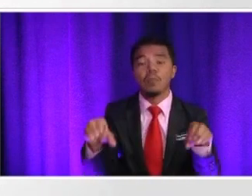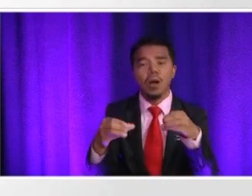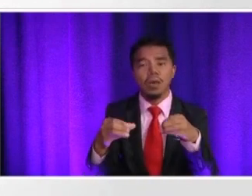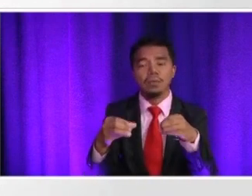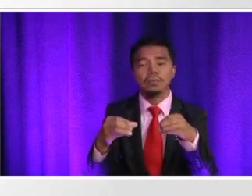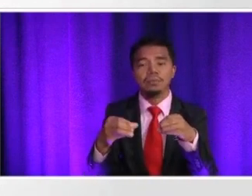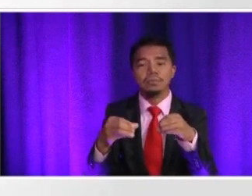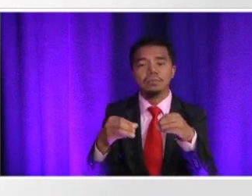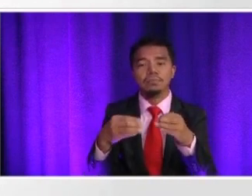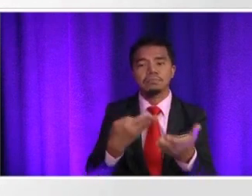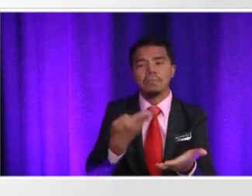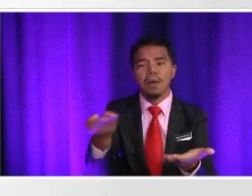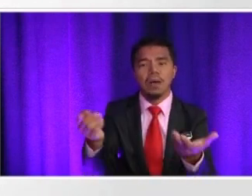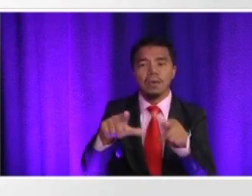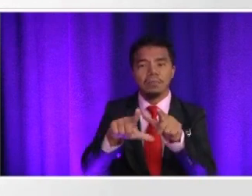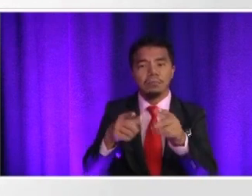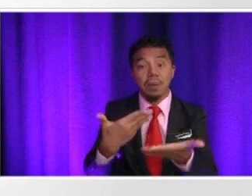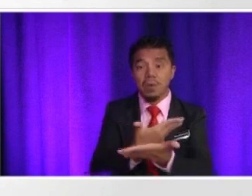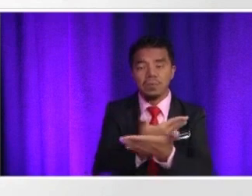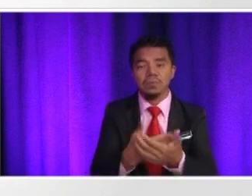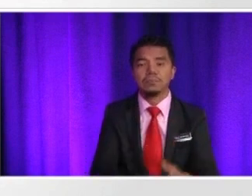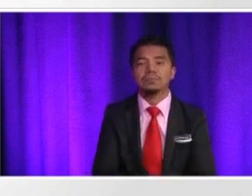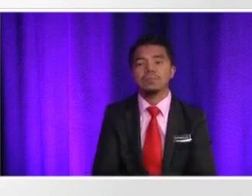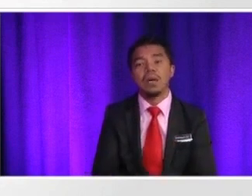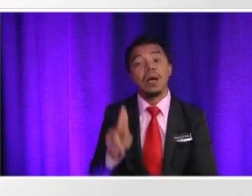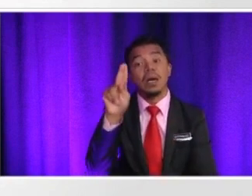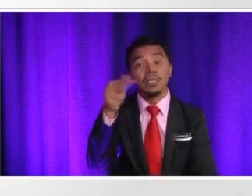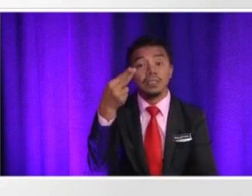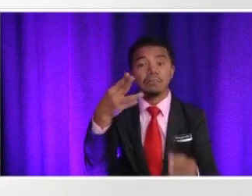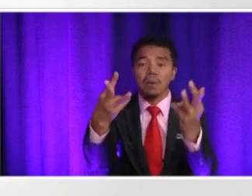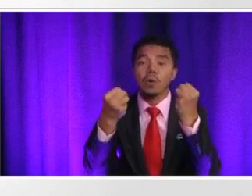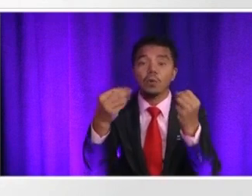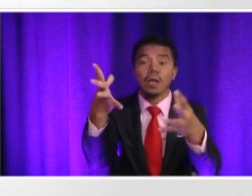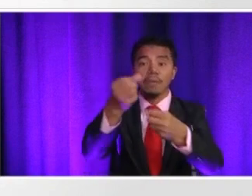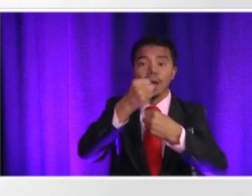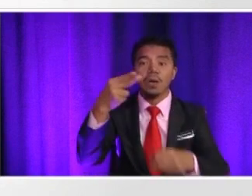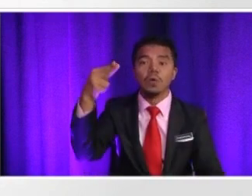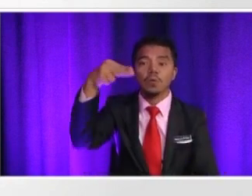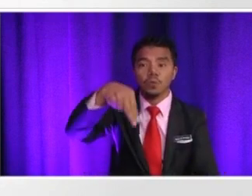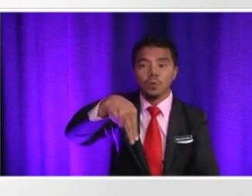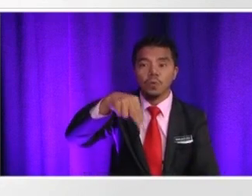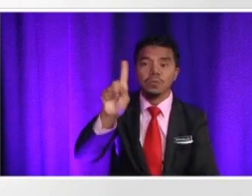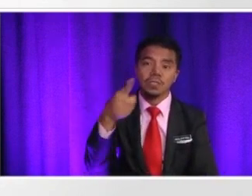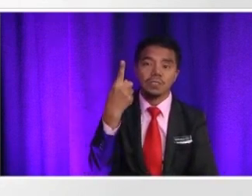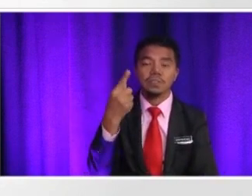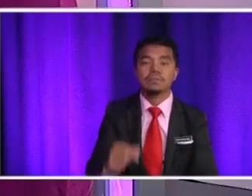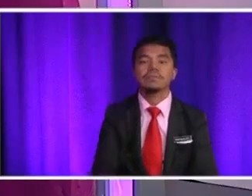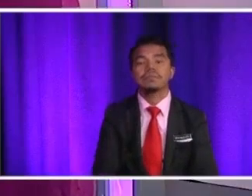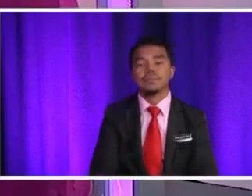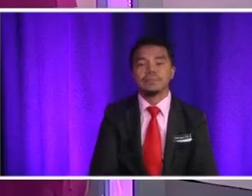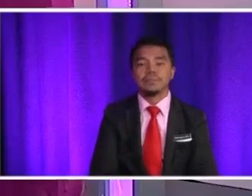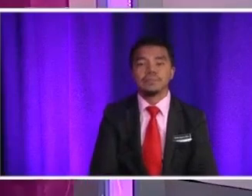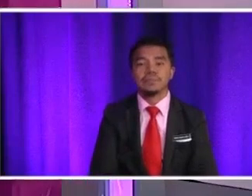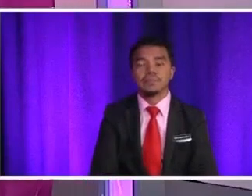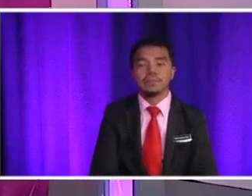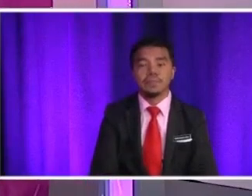dia beli daripada pemborong, lepas tu dia nak jual, berapa untung yang dia akan dapat. Jadi inilah dia. Jadi murid